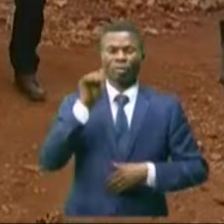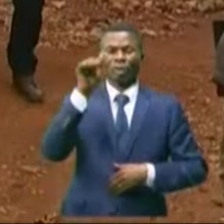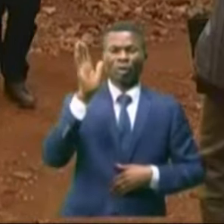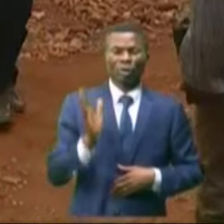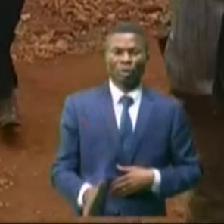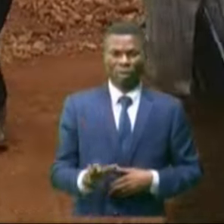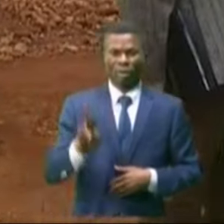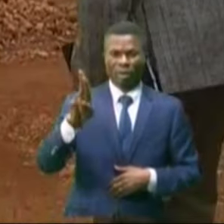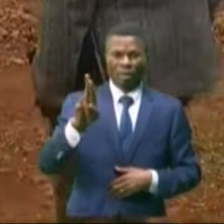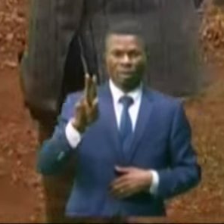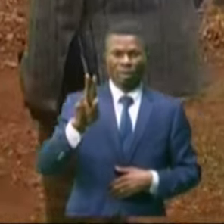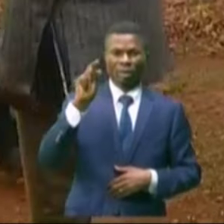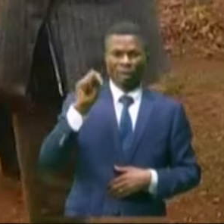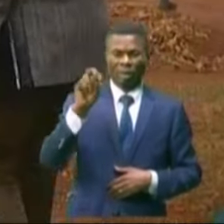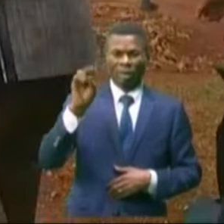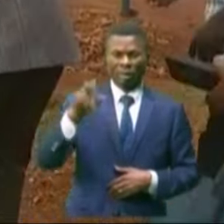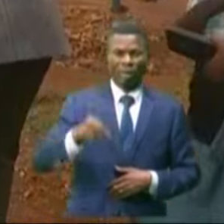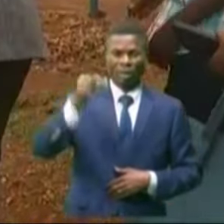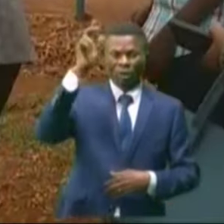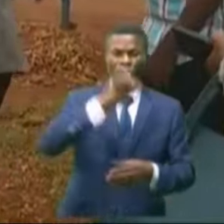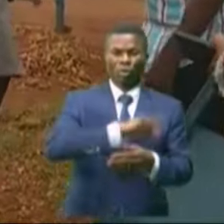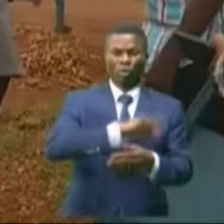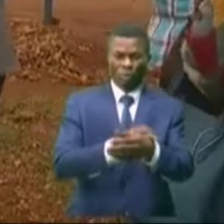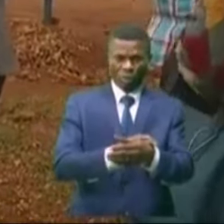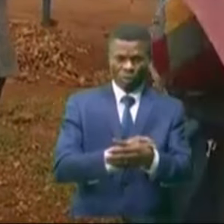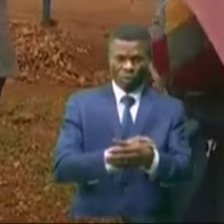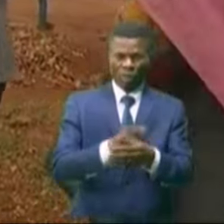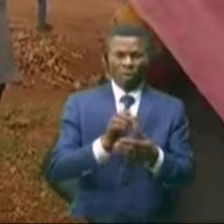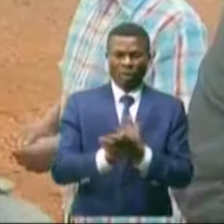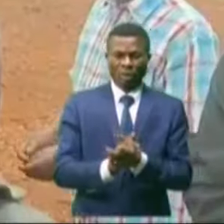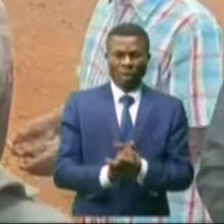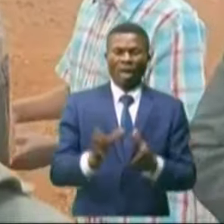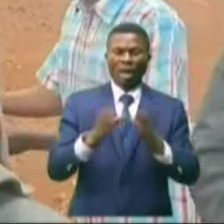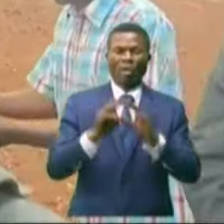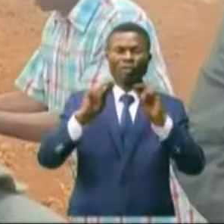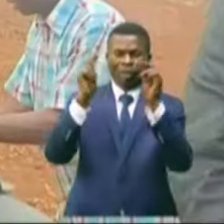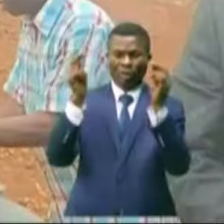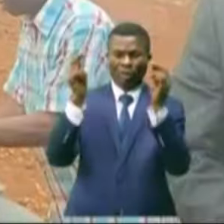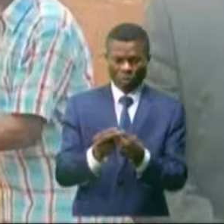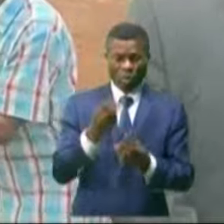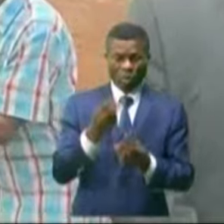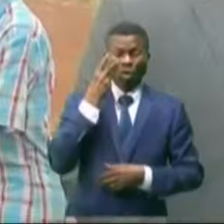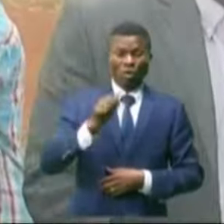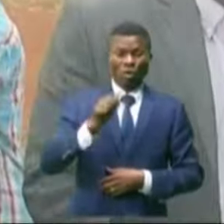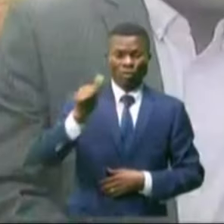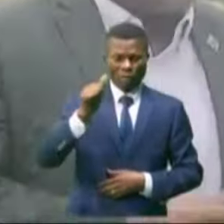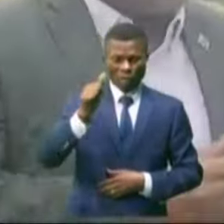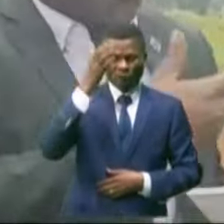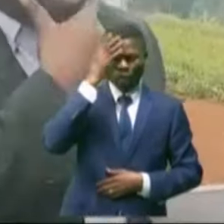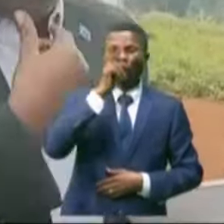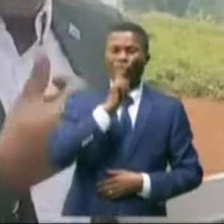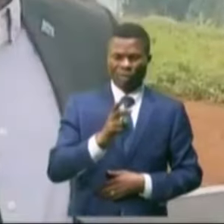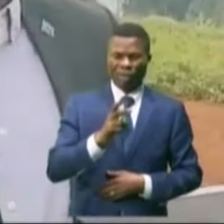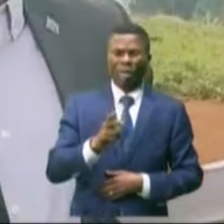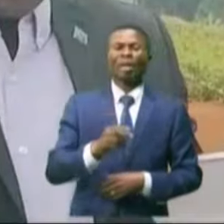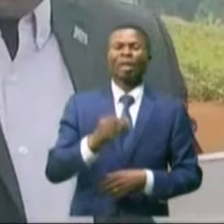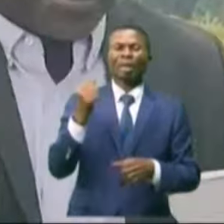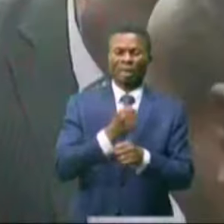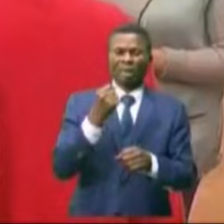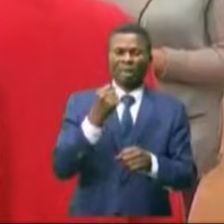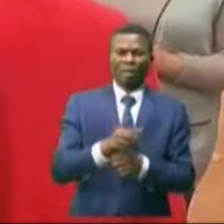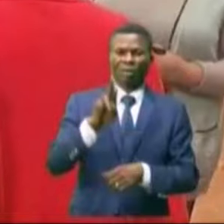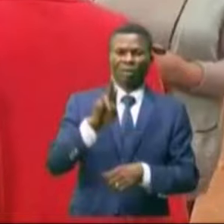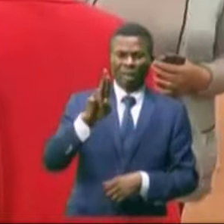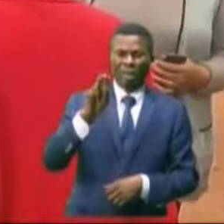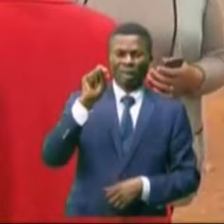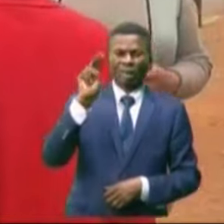la RTNC au Nord Kivu, M. Touvert Wundi, cette délégation a palpé du doigt les réalités du fonctionnement de la RTNC sous